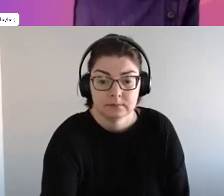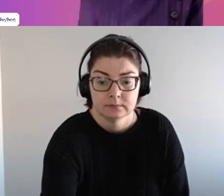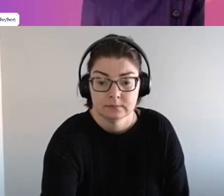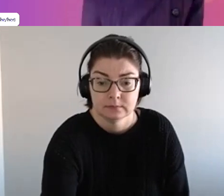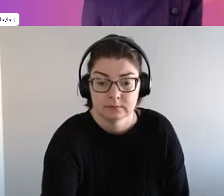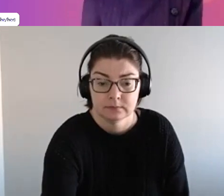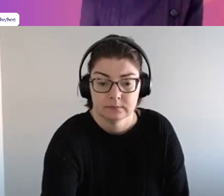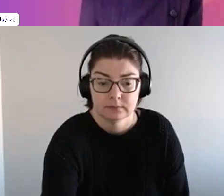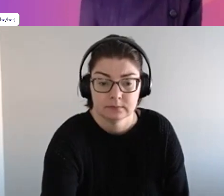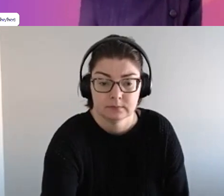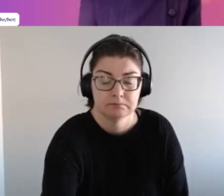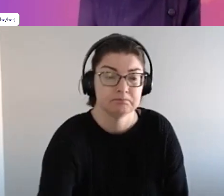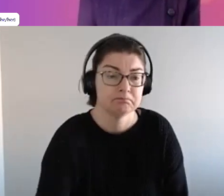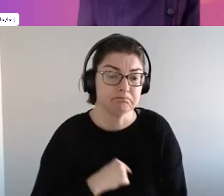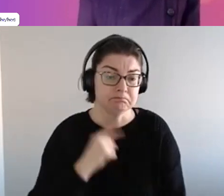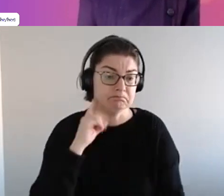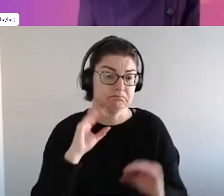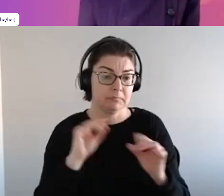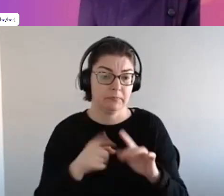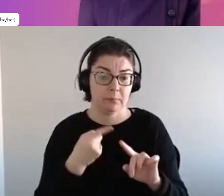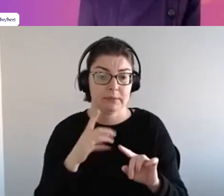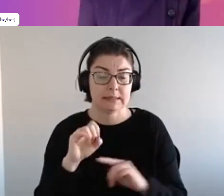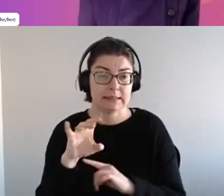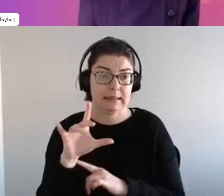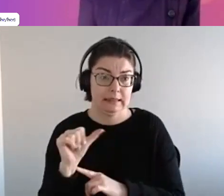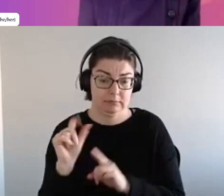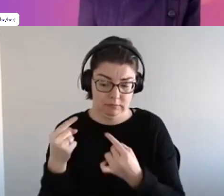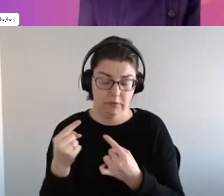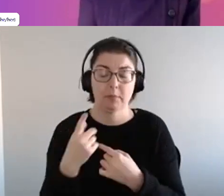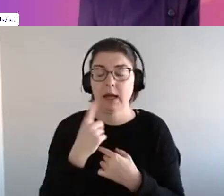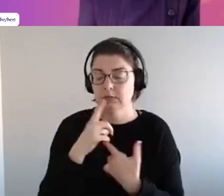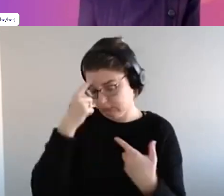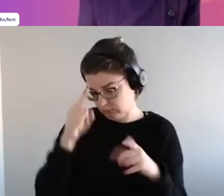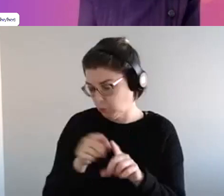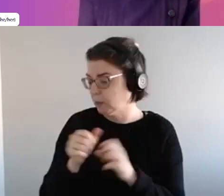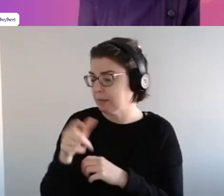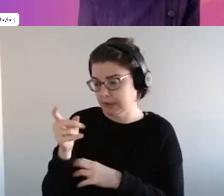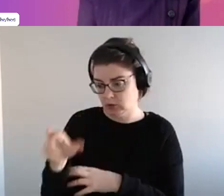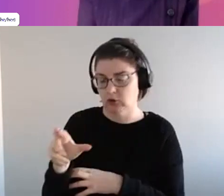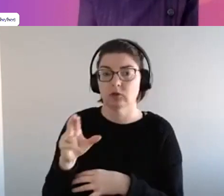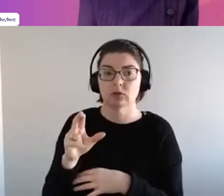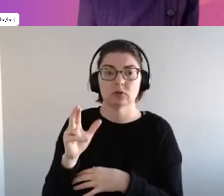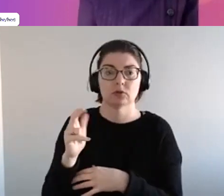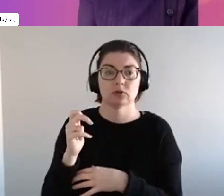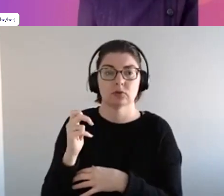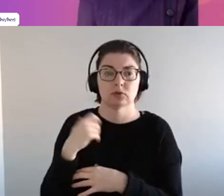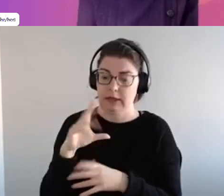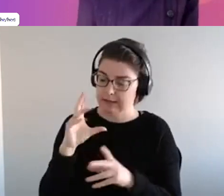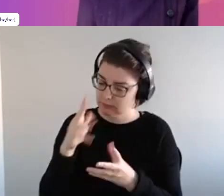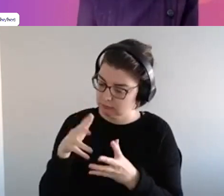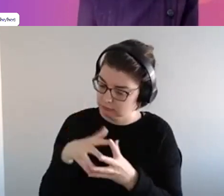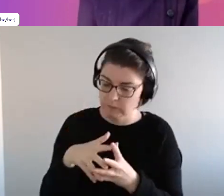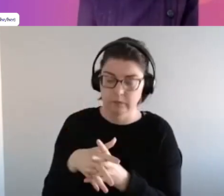pas encore répondu alors elle répondra peut-être pendant que je parle oui je suis d'accord avec tout ce que pires mentionné